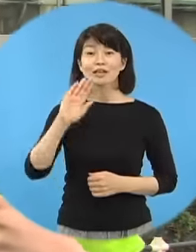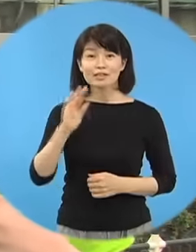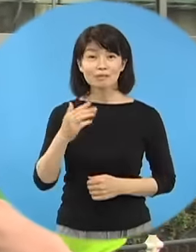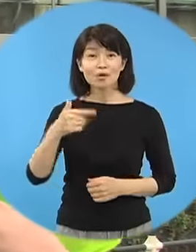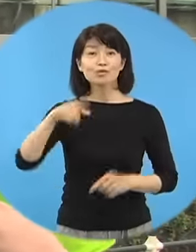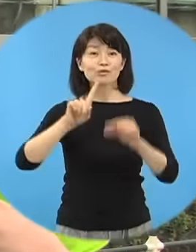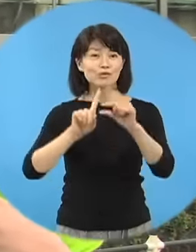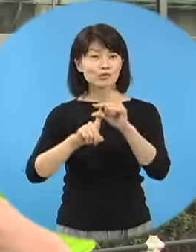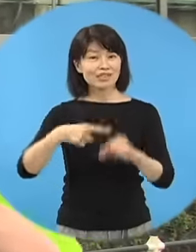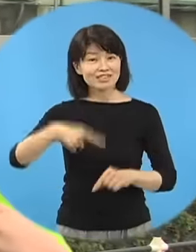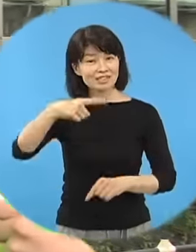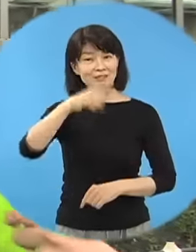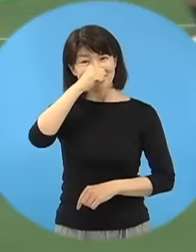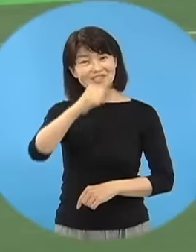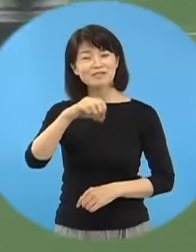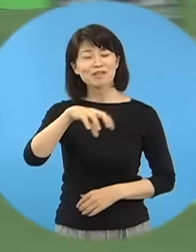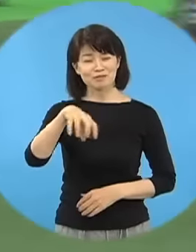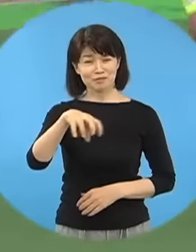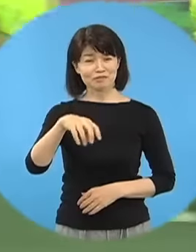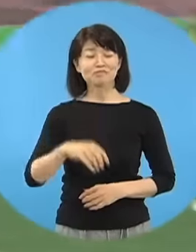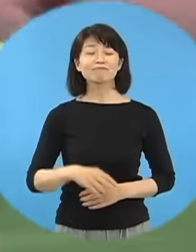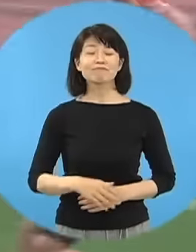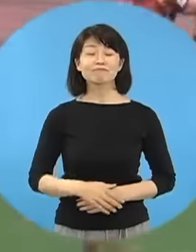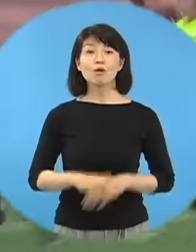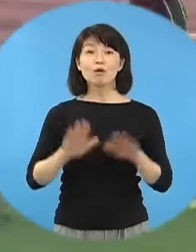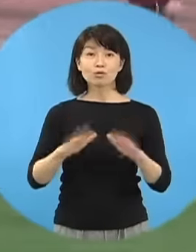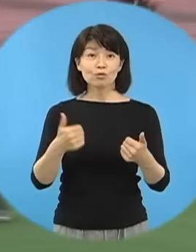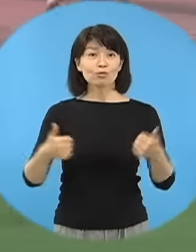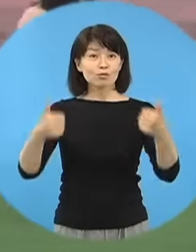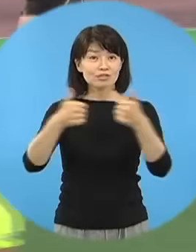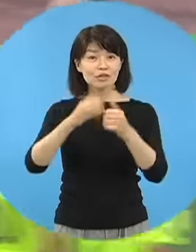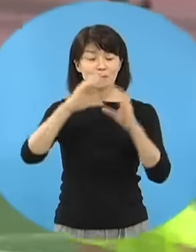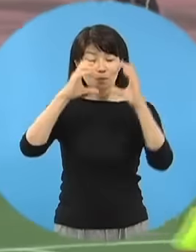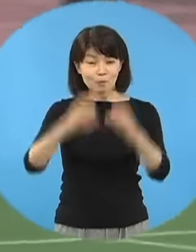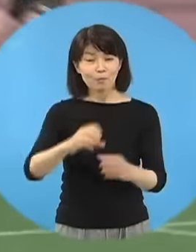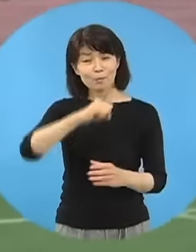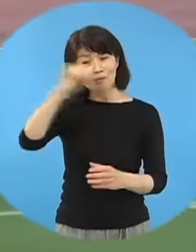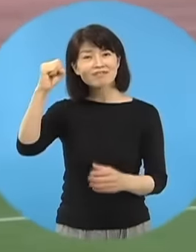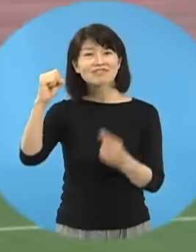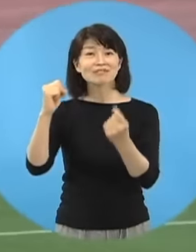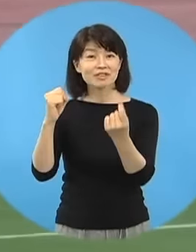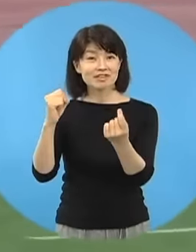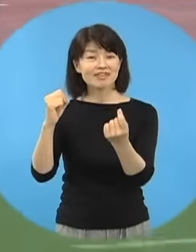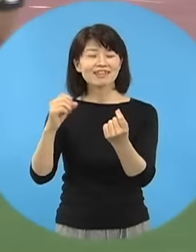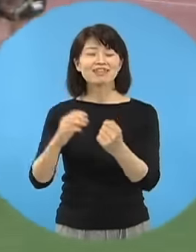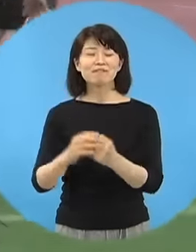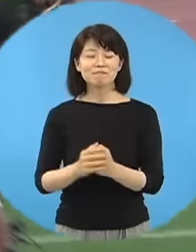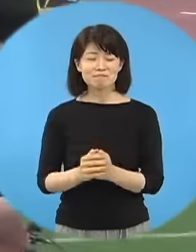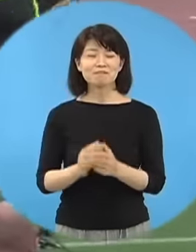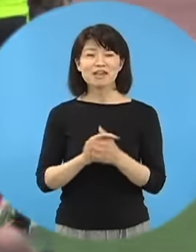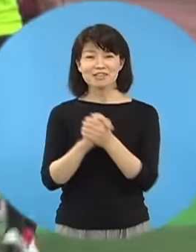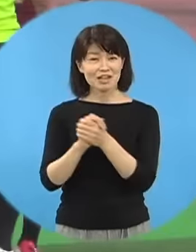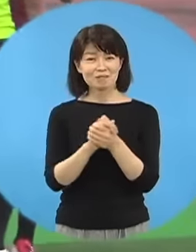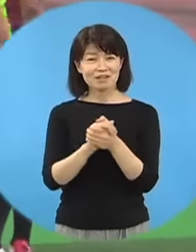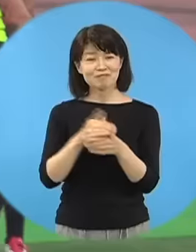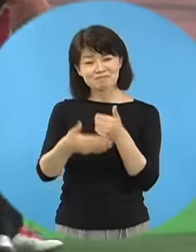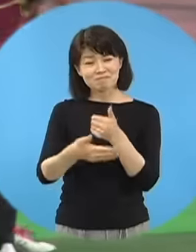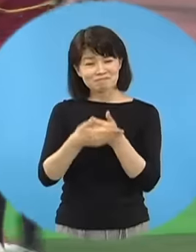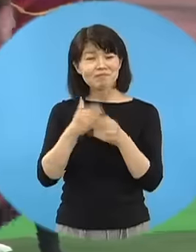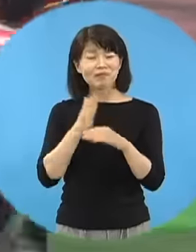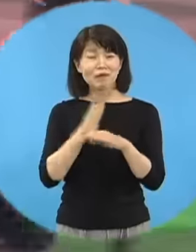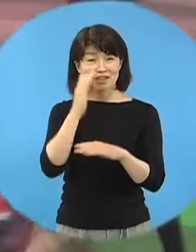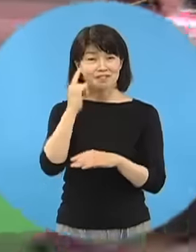たですただやっぱ府が1番だなと思いました山ご自も走って走ってとこ見られましたよえそうですねあのま